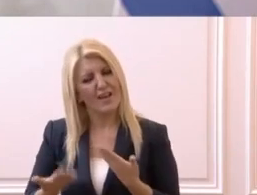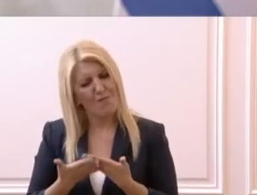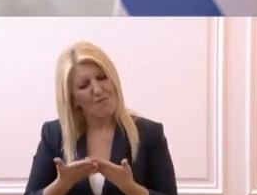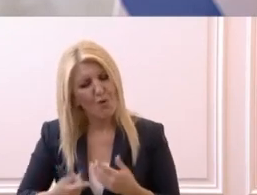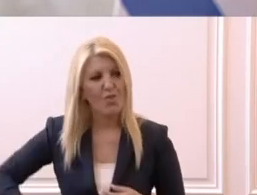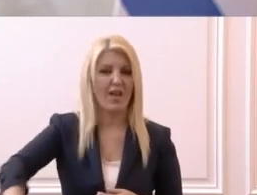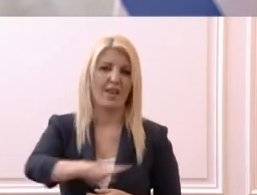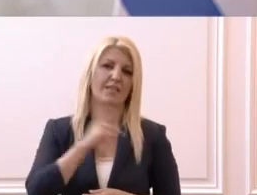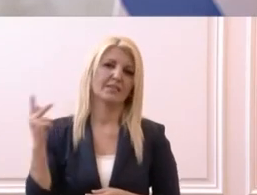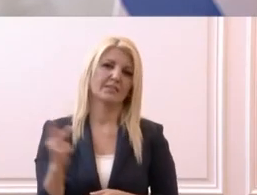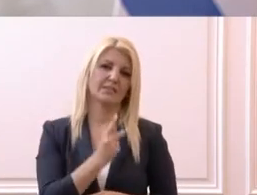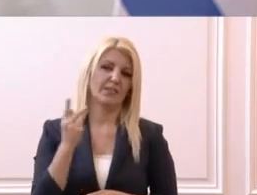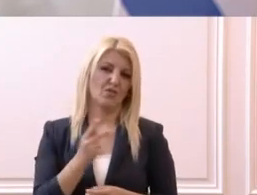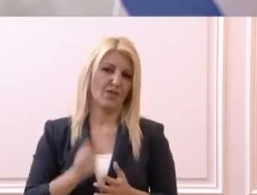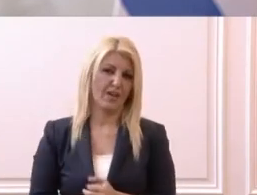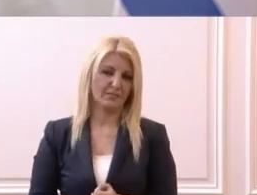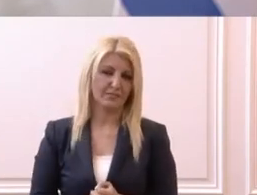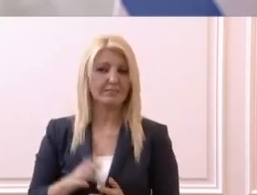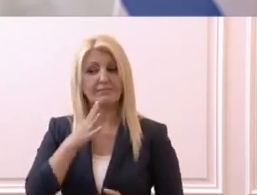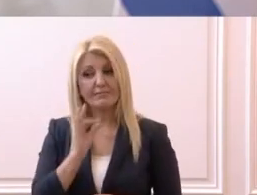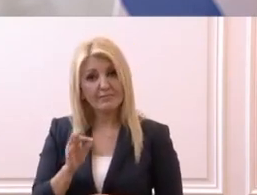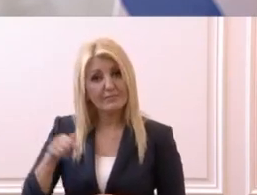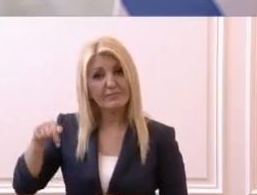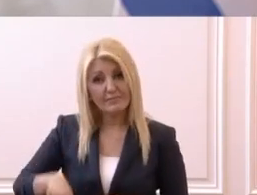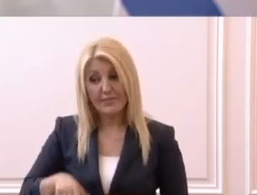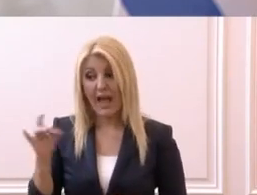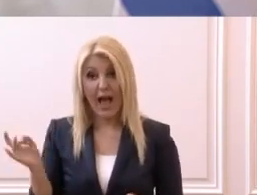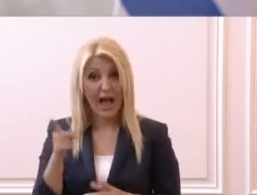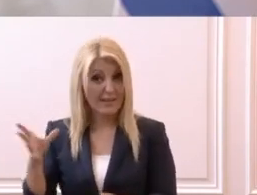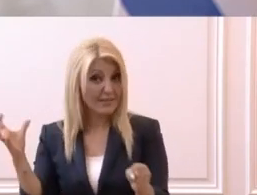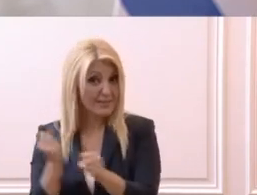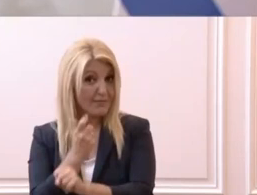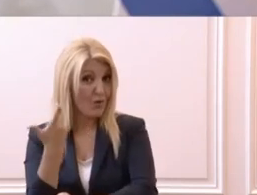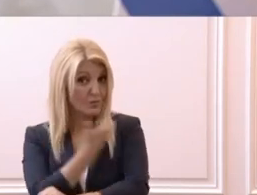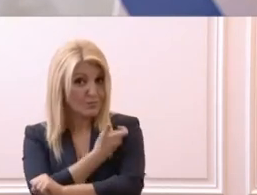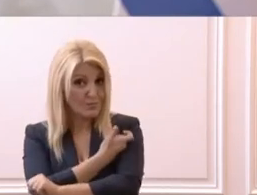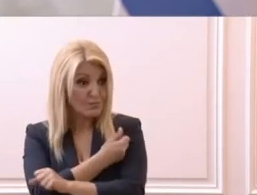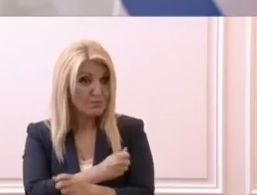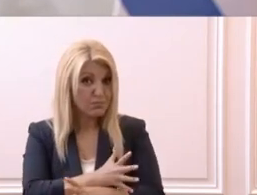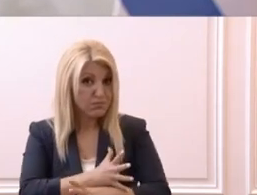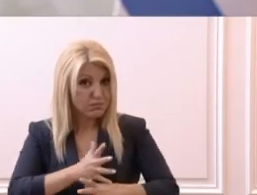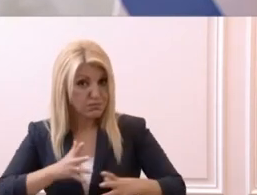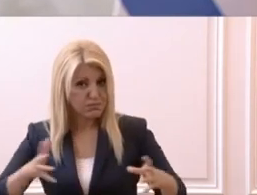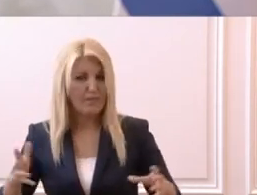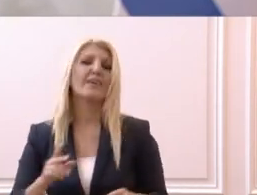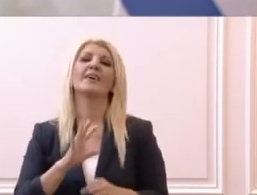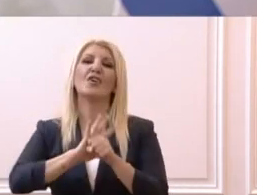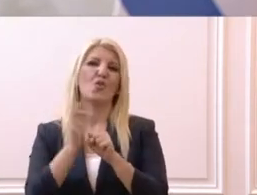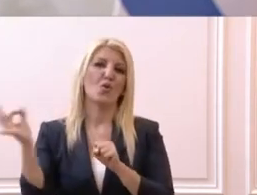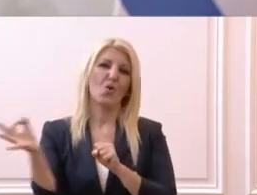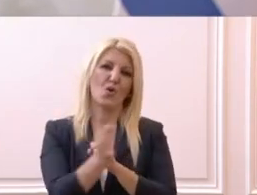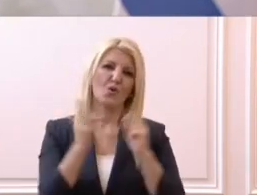όσο αυτοί θα θωρακίζονται, τόσο η μετάδοση του ιού θα περιορίζεται. Και